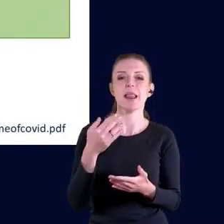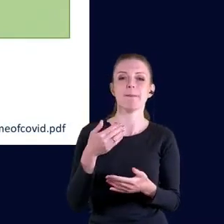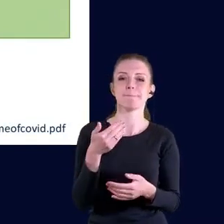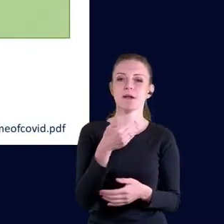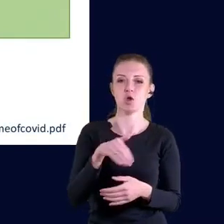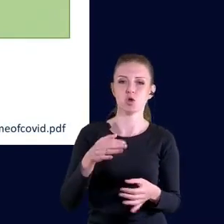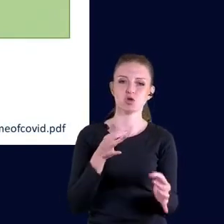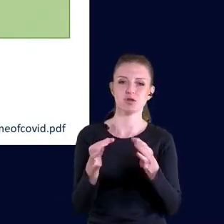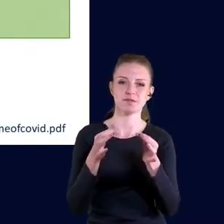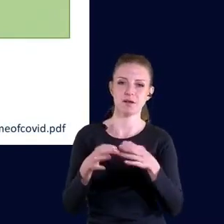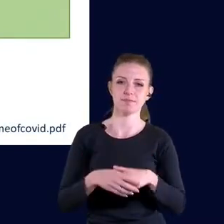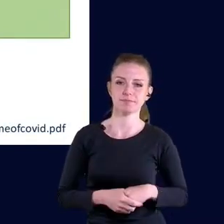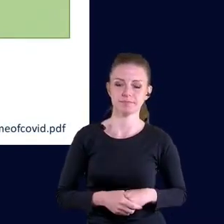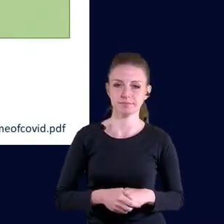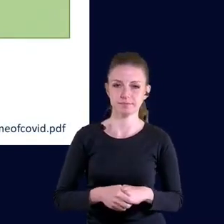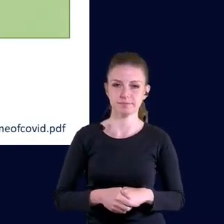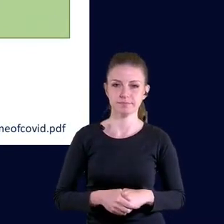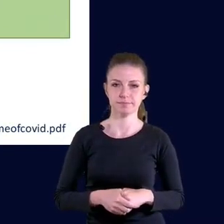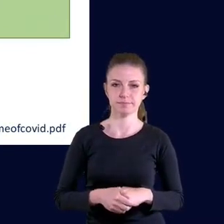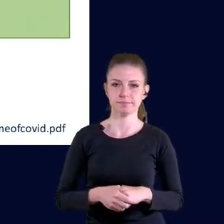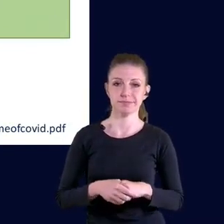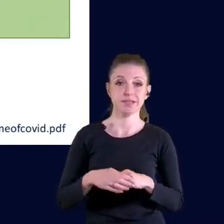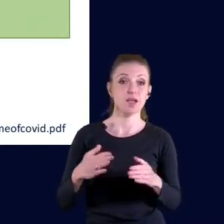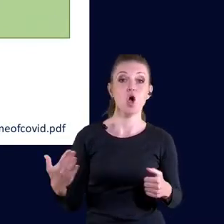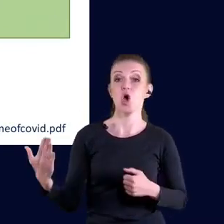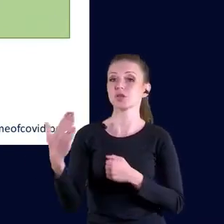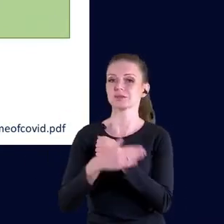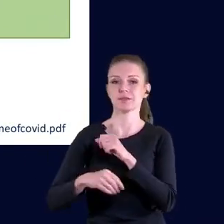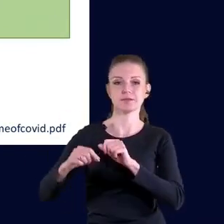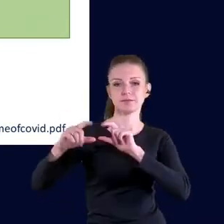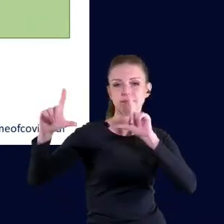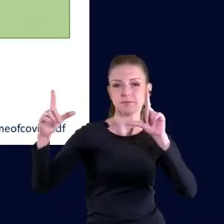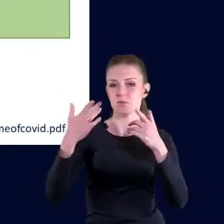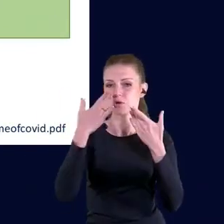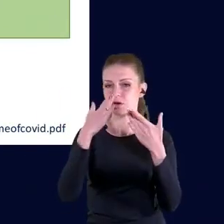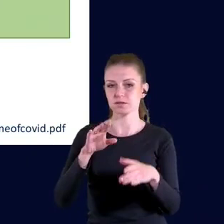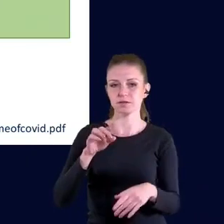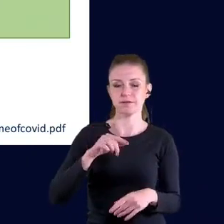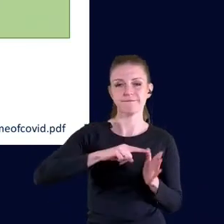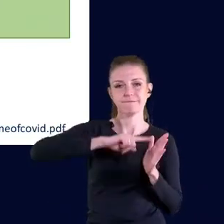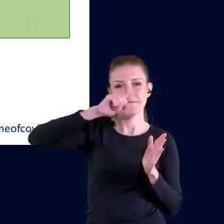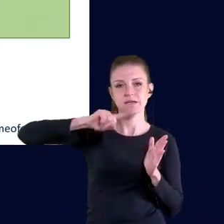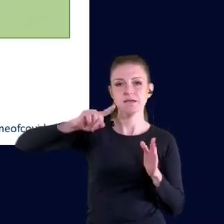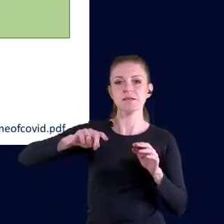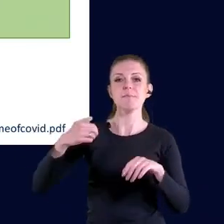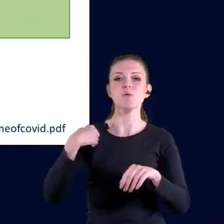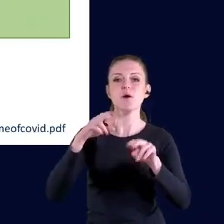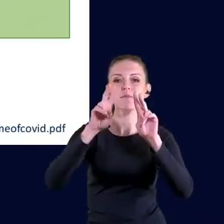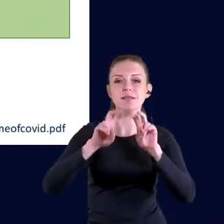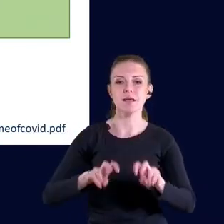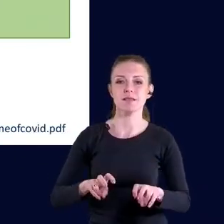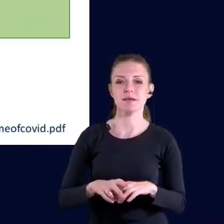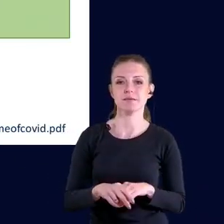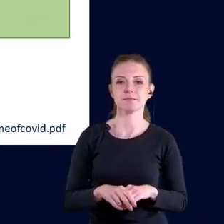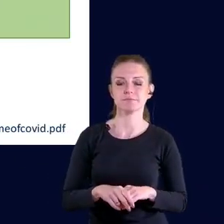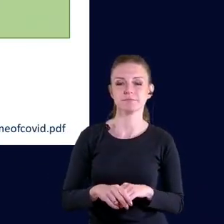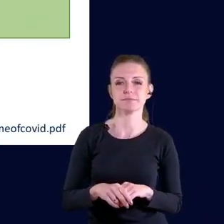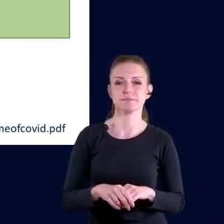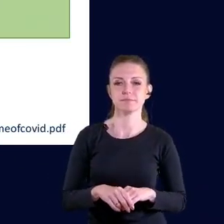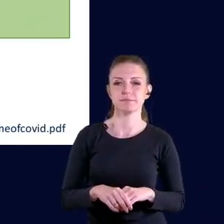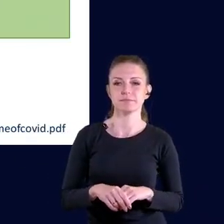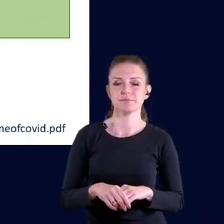chciałabym pokazać państwu wykres zbadania o którym wspominałem wcześniej badania z grantu fundacji